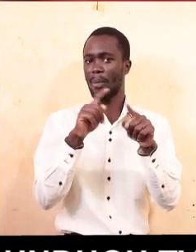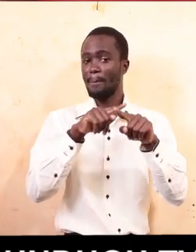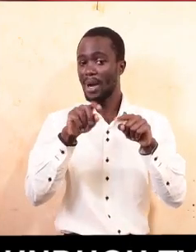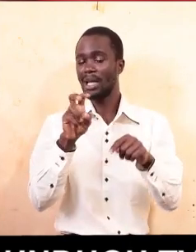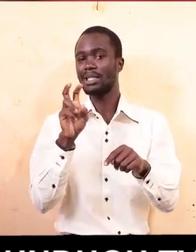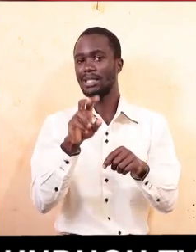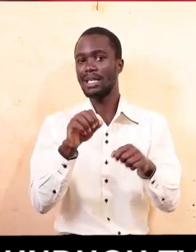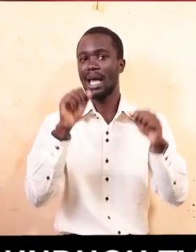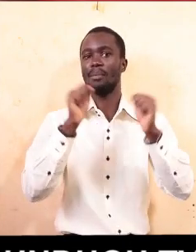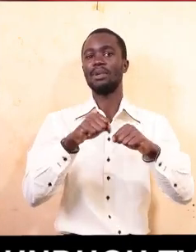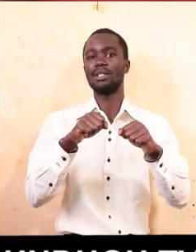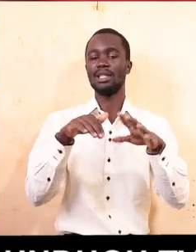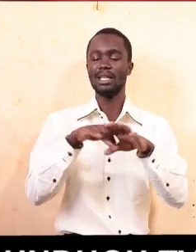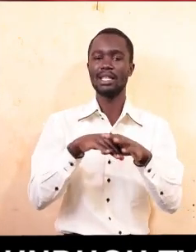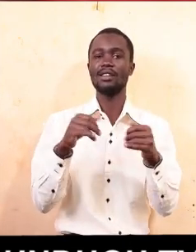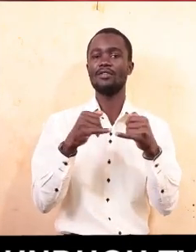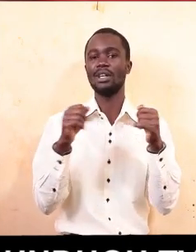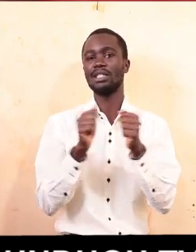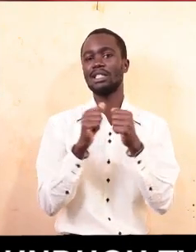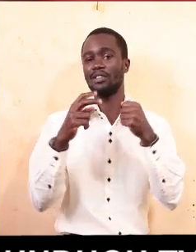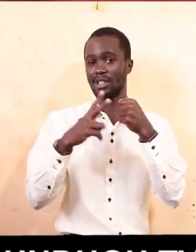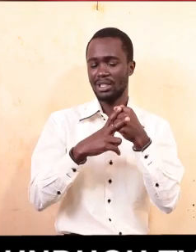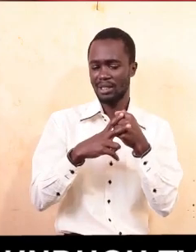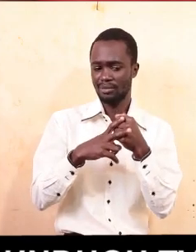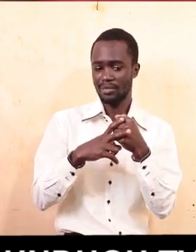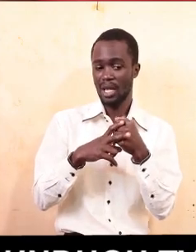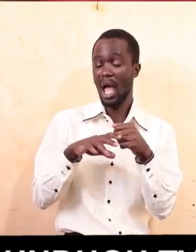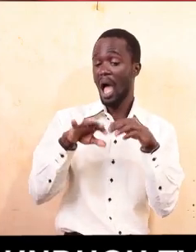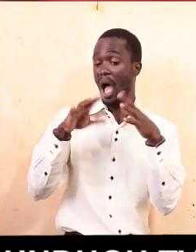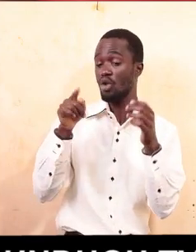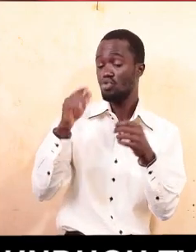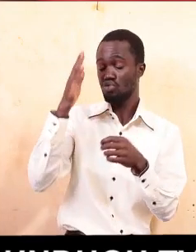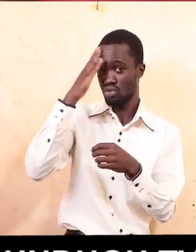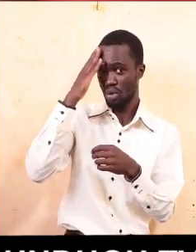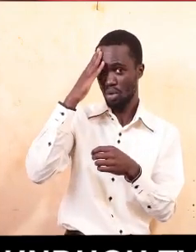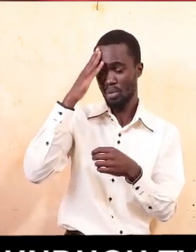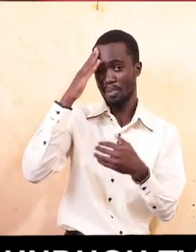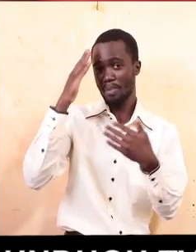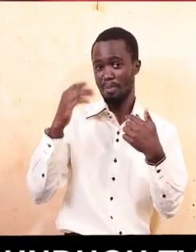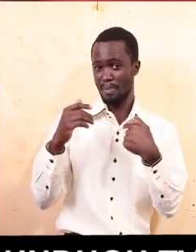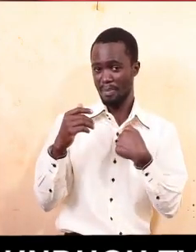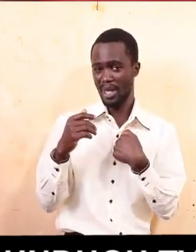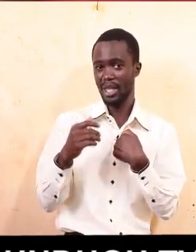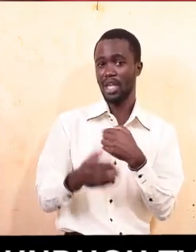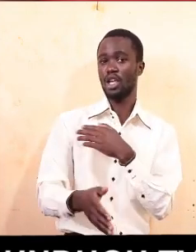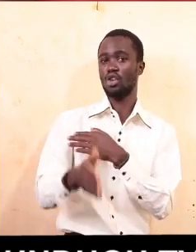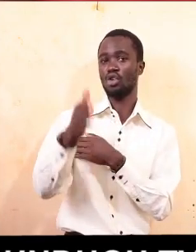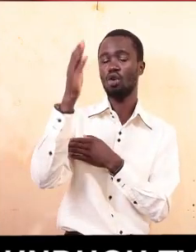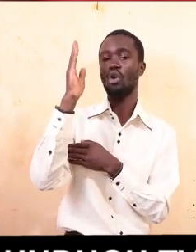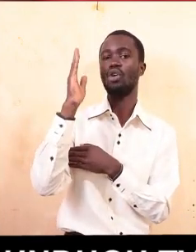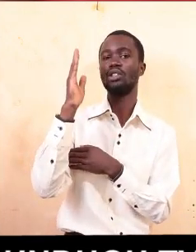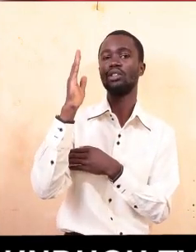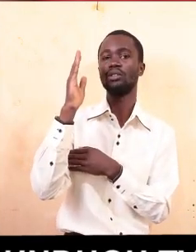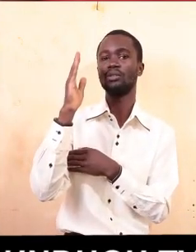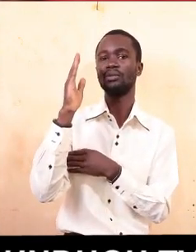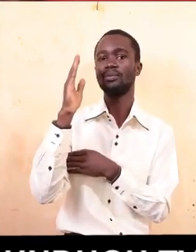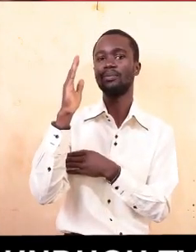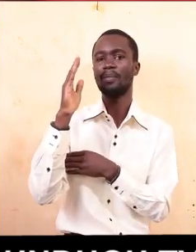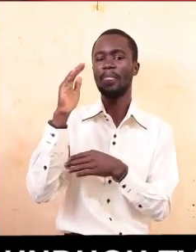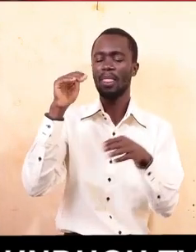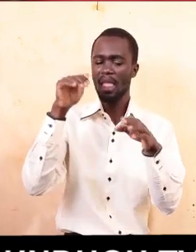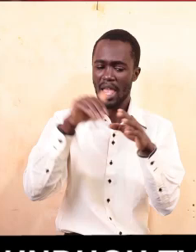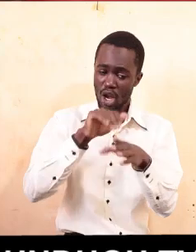wa 17, hivyo ndivyo mtakavyojua ya kuwa mimi ndimi Bwana. Yaani katika